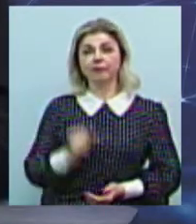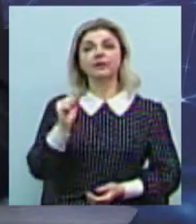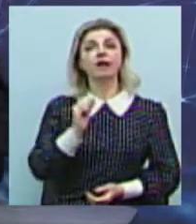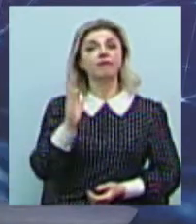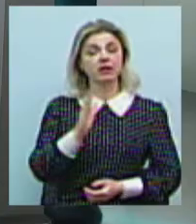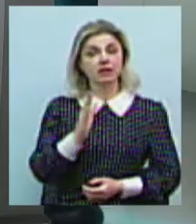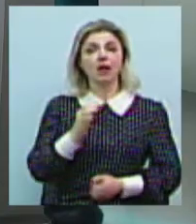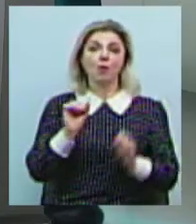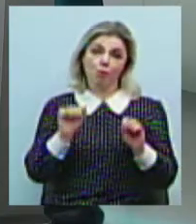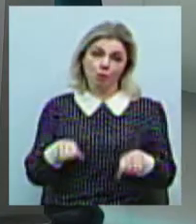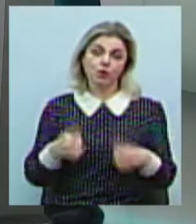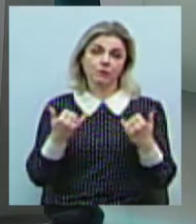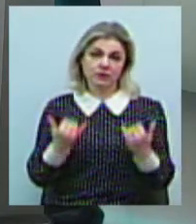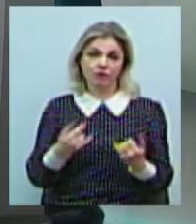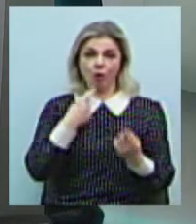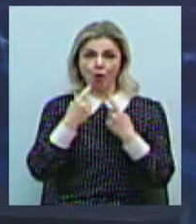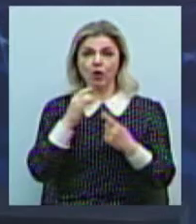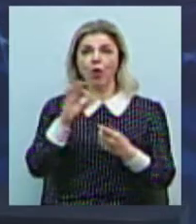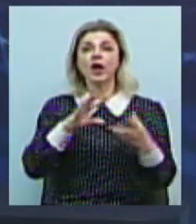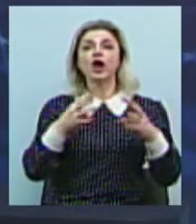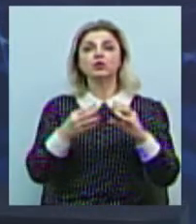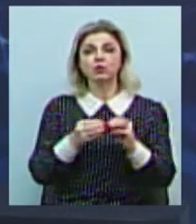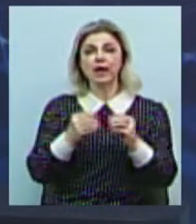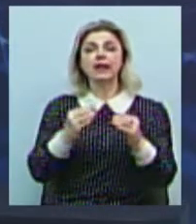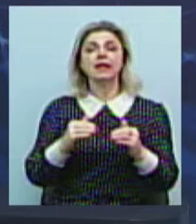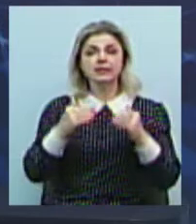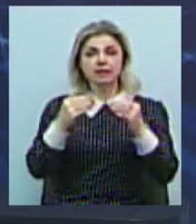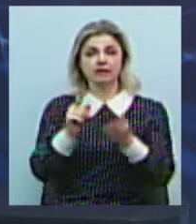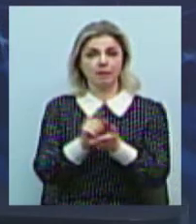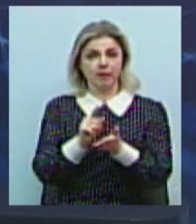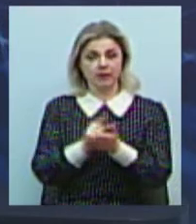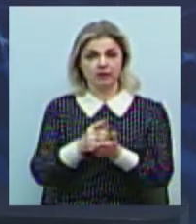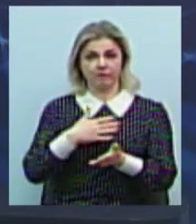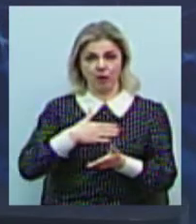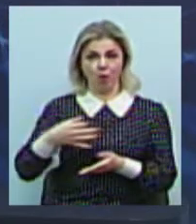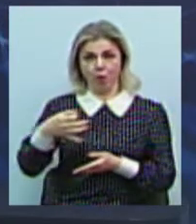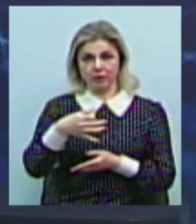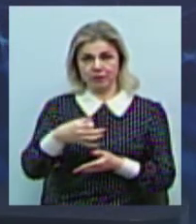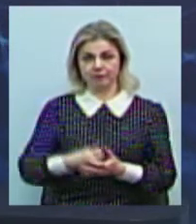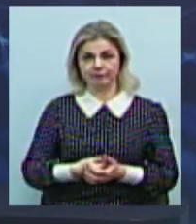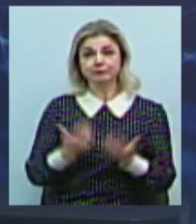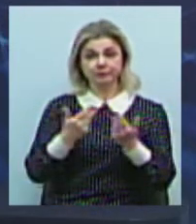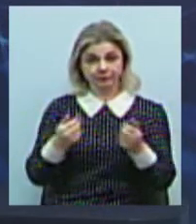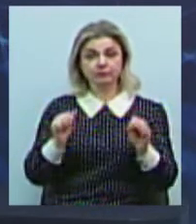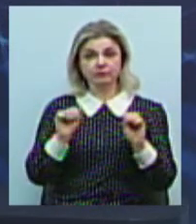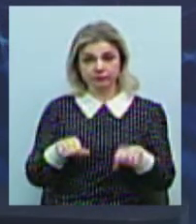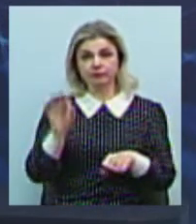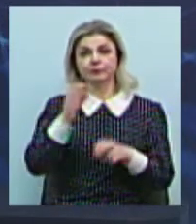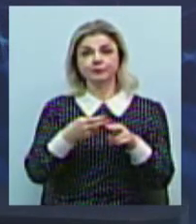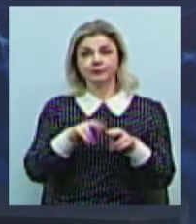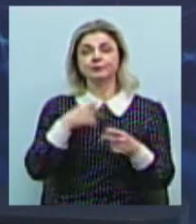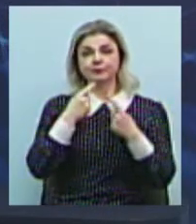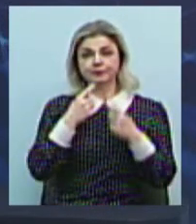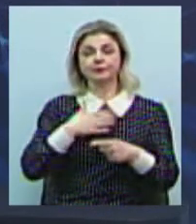будь ласка, чи можемо ми сьогодні говорити про результати індексації пенсії в нашій області? Да, ми можемо про це говорити в